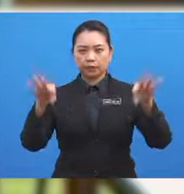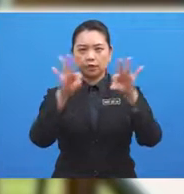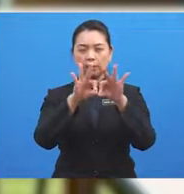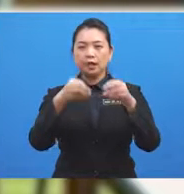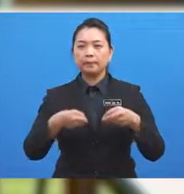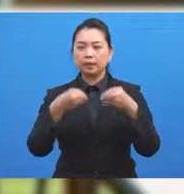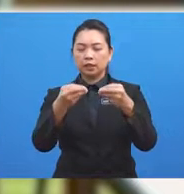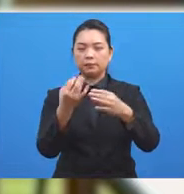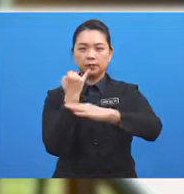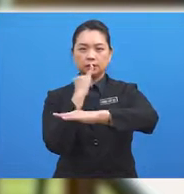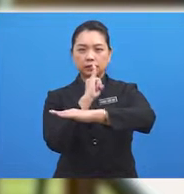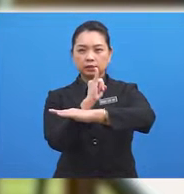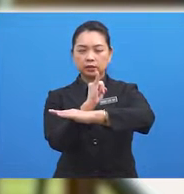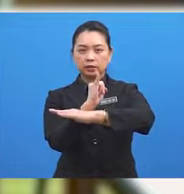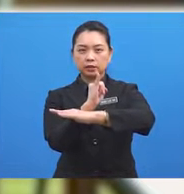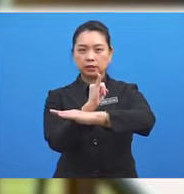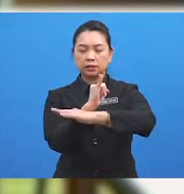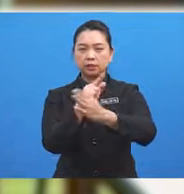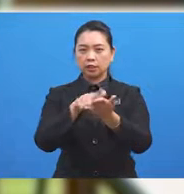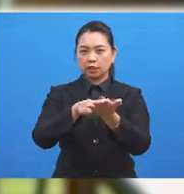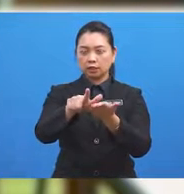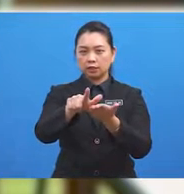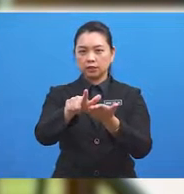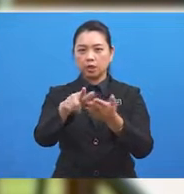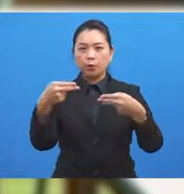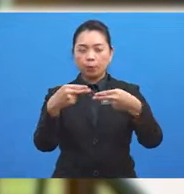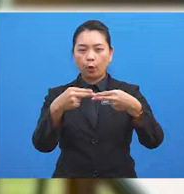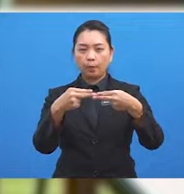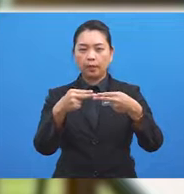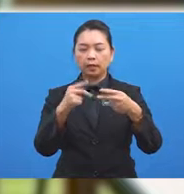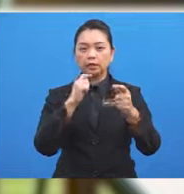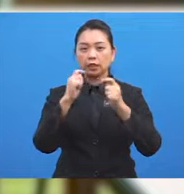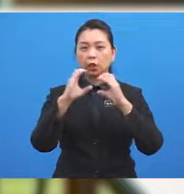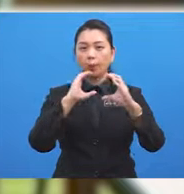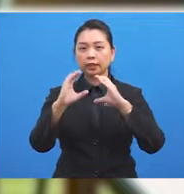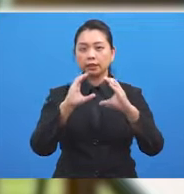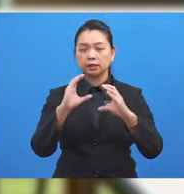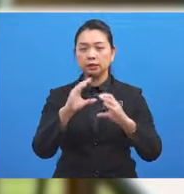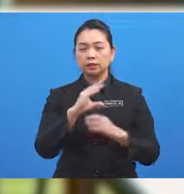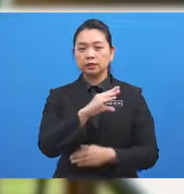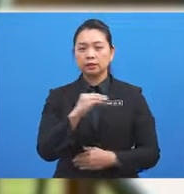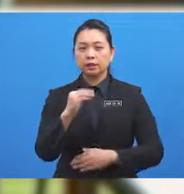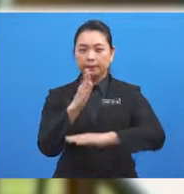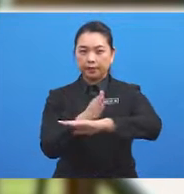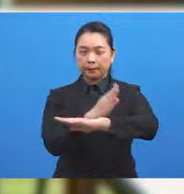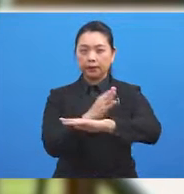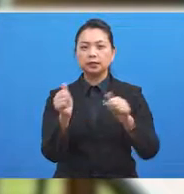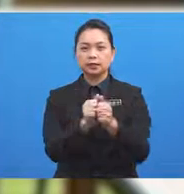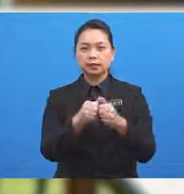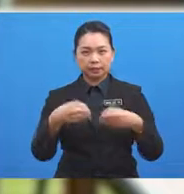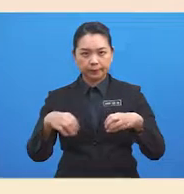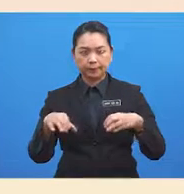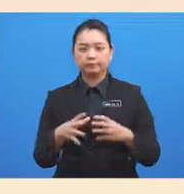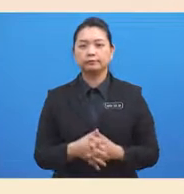menjamin kelancaran perhubungan telekomunikasi dan ia dapat berkembang dengan cepat.